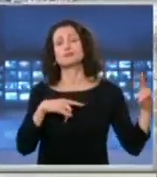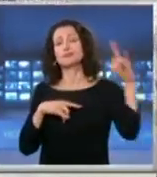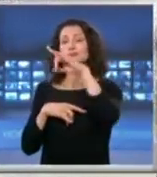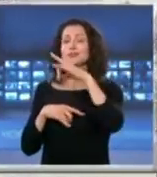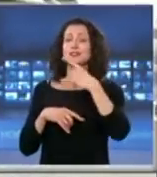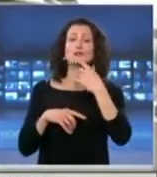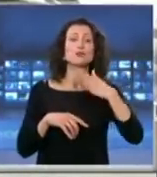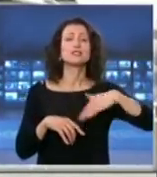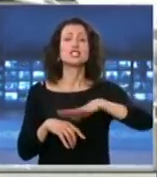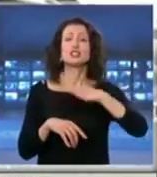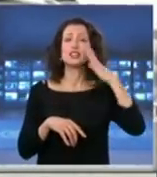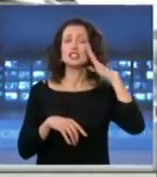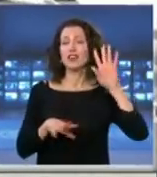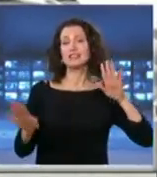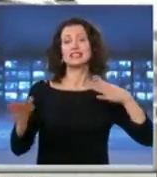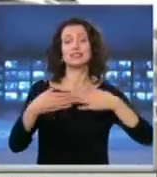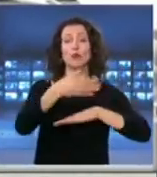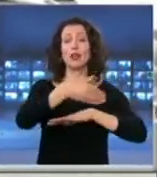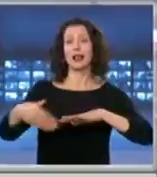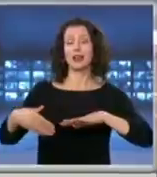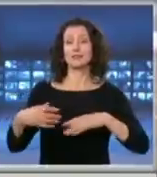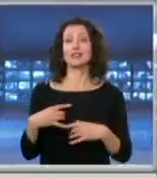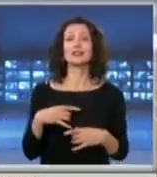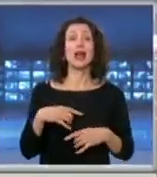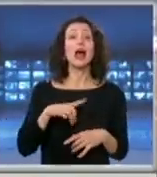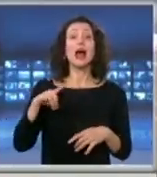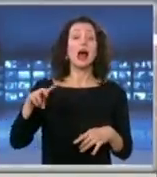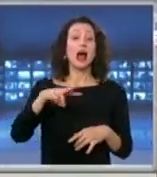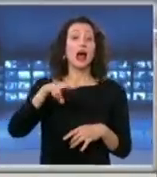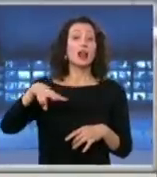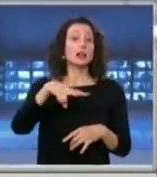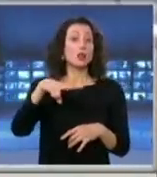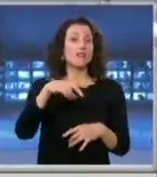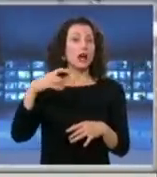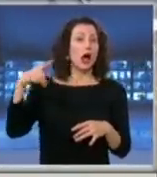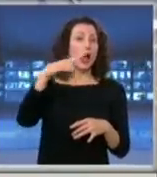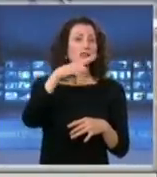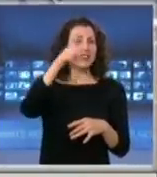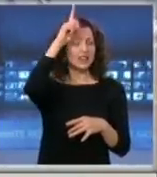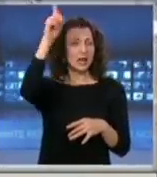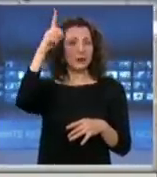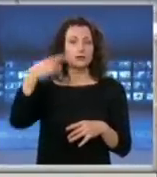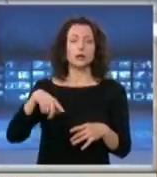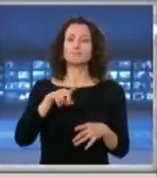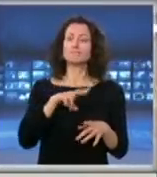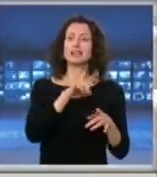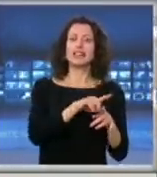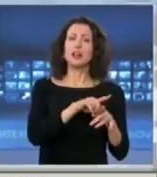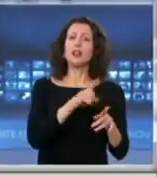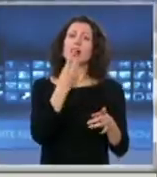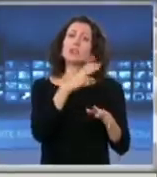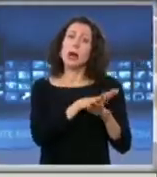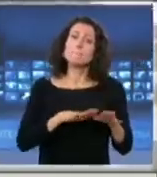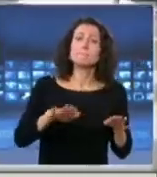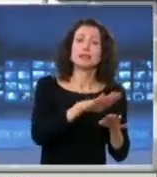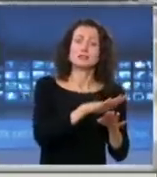затворили границата. Авиопревозвачът Луфтханза е паркирал на една от пистите 700 от общо 763 самолета.